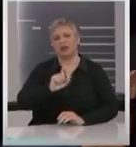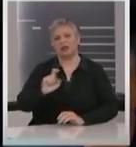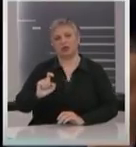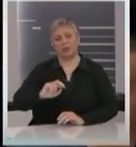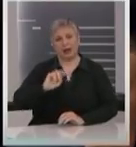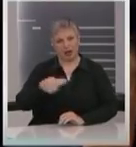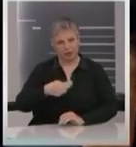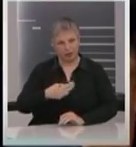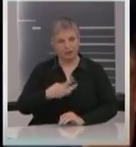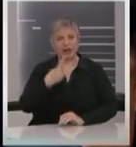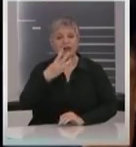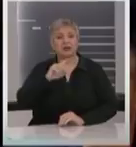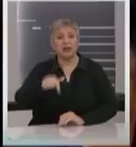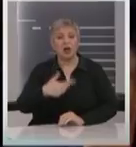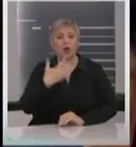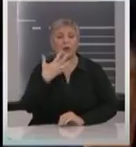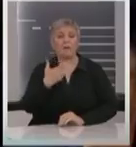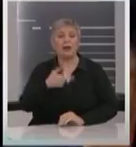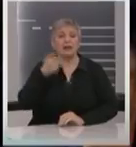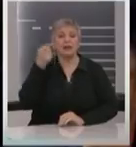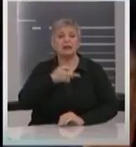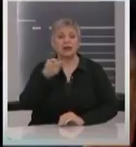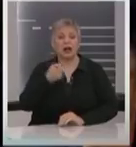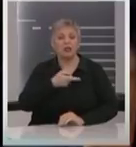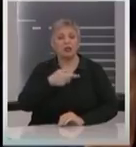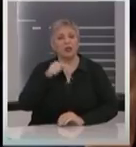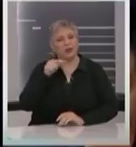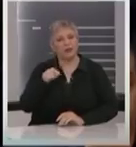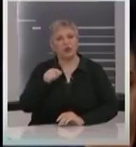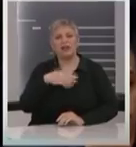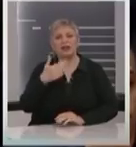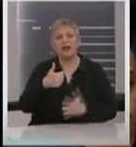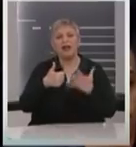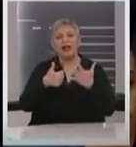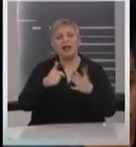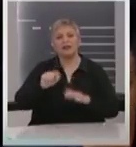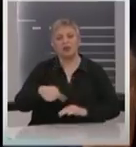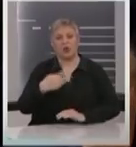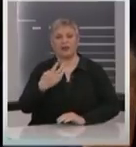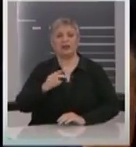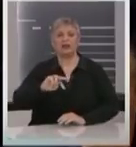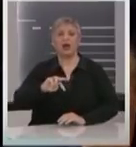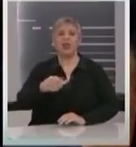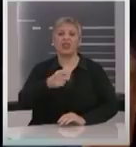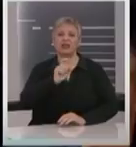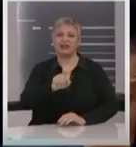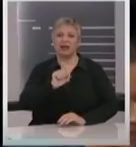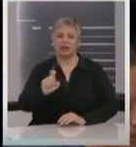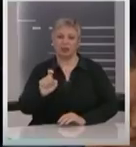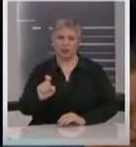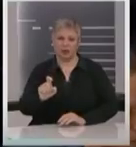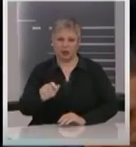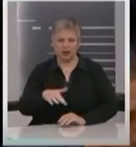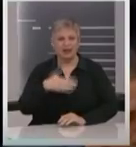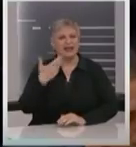το 3,5% του ΑΕΠ είναι 6,4 δισεκατομμύρια. Ζητάτε,